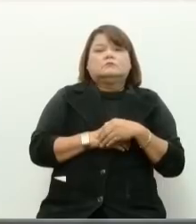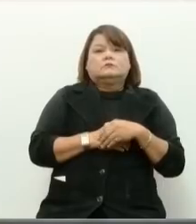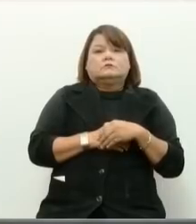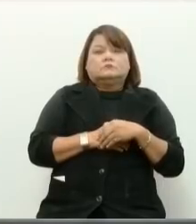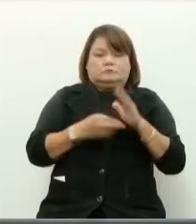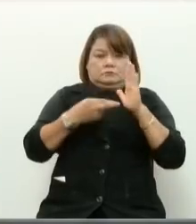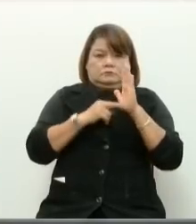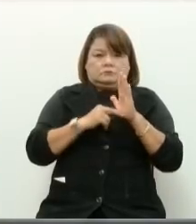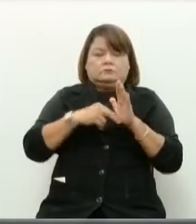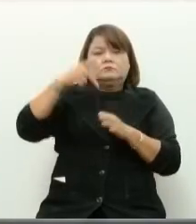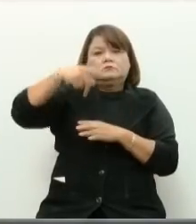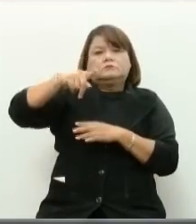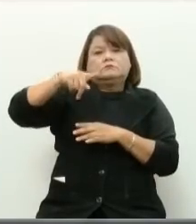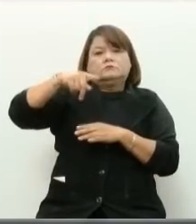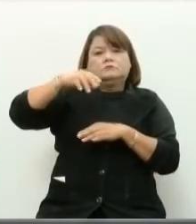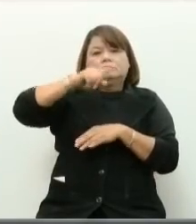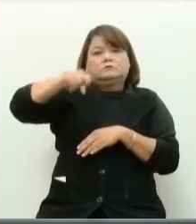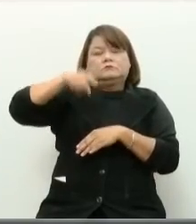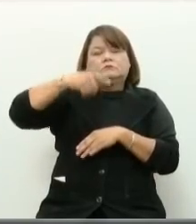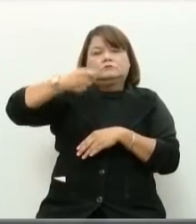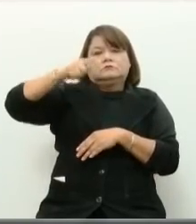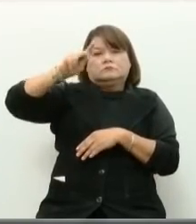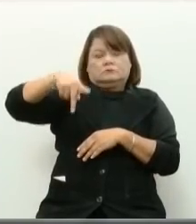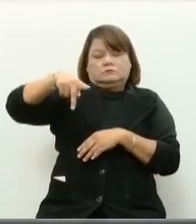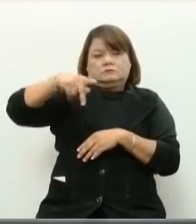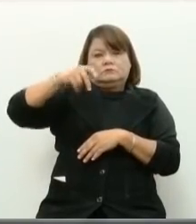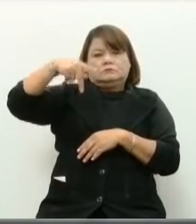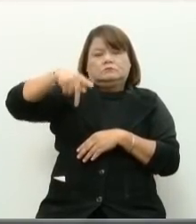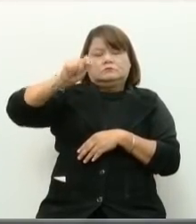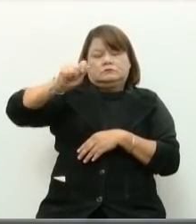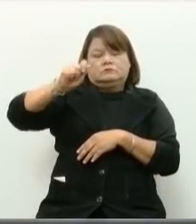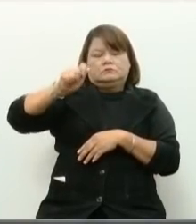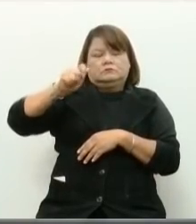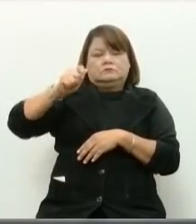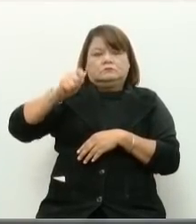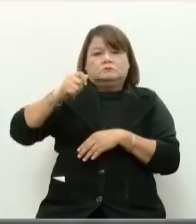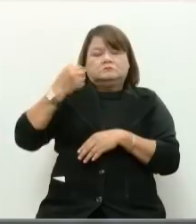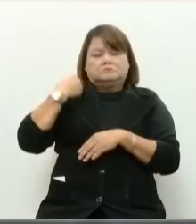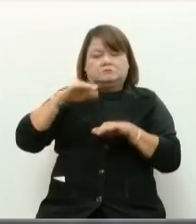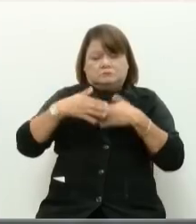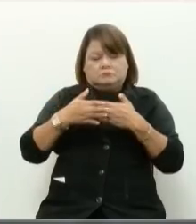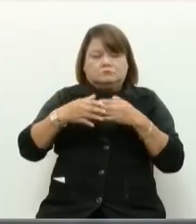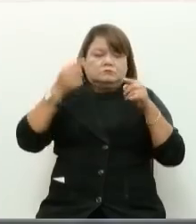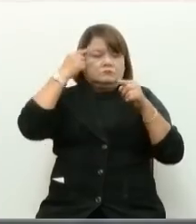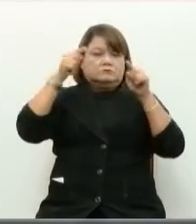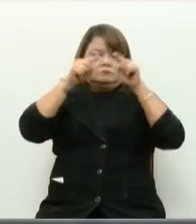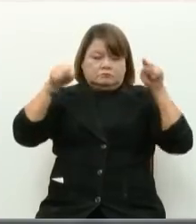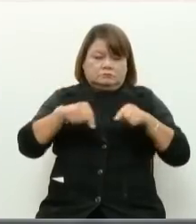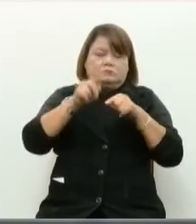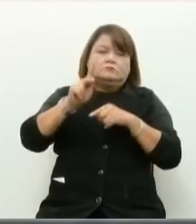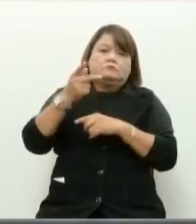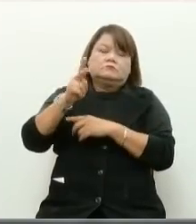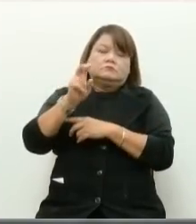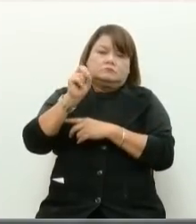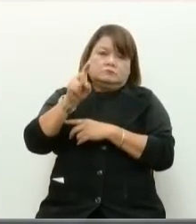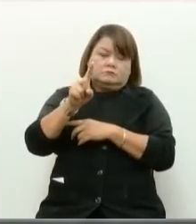เริ่มต้นที่ว่า PA เกิดขึ้นยังไงเราก็ทราบดีแล้วนะครับว่ากรอบความคิดของเราความคิดของสำนักงานกกส.ท่านก็ทราบนะครับว่ารัฐ